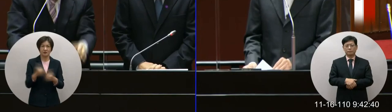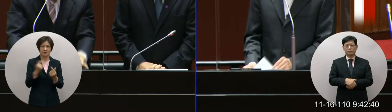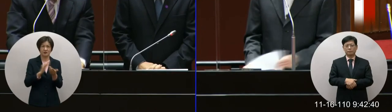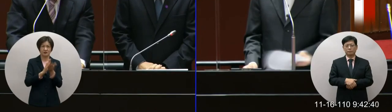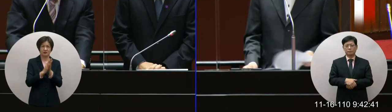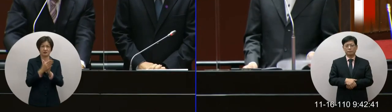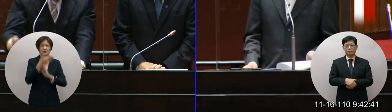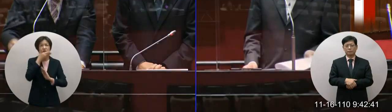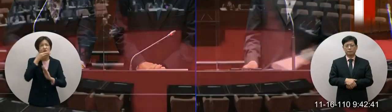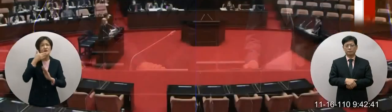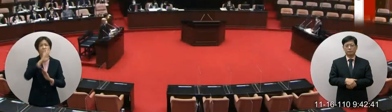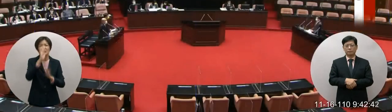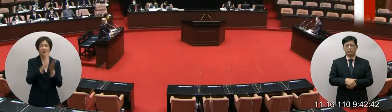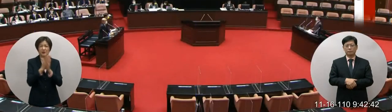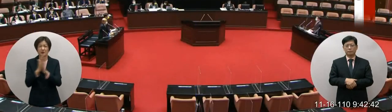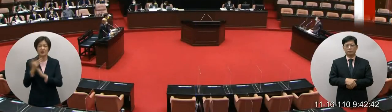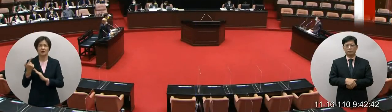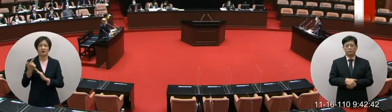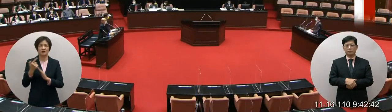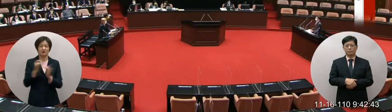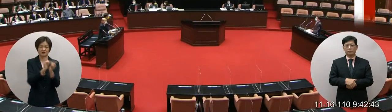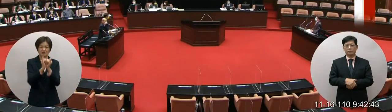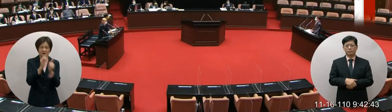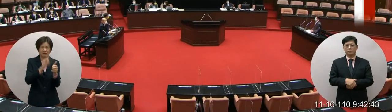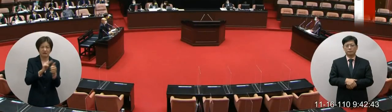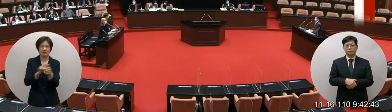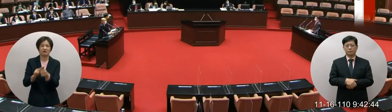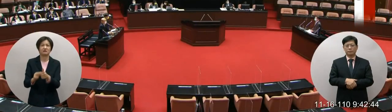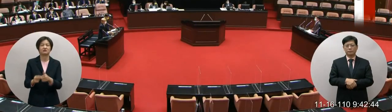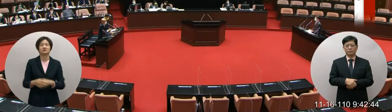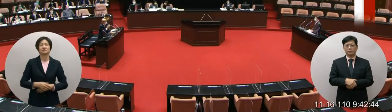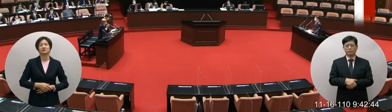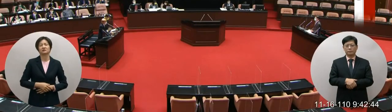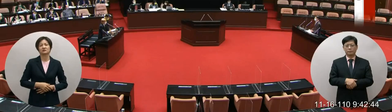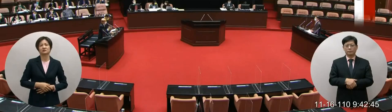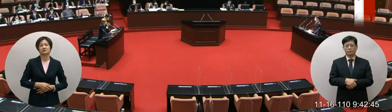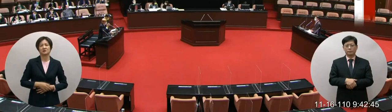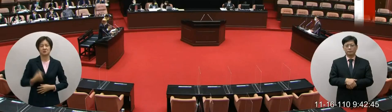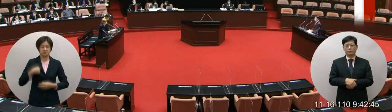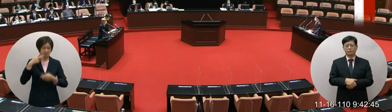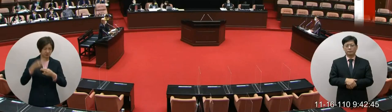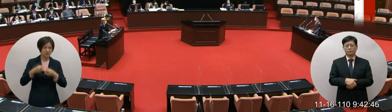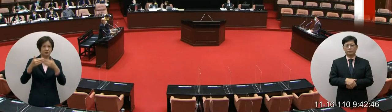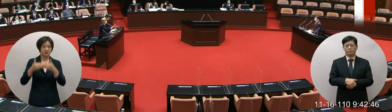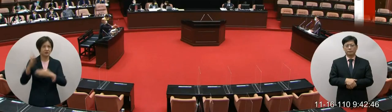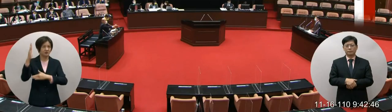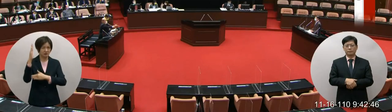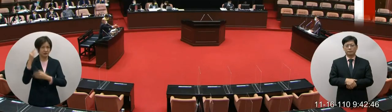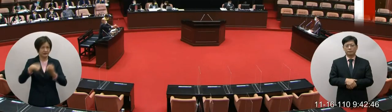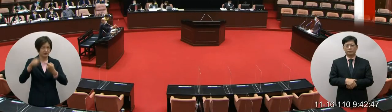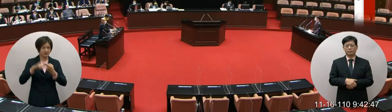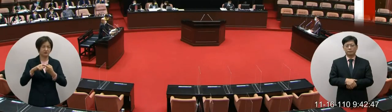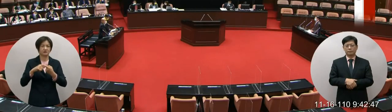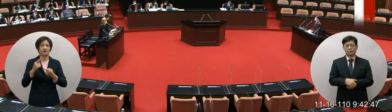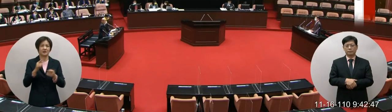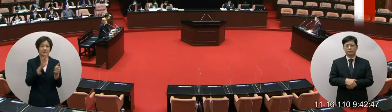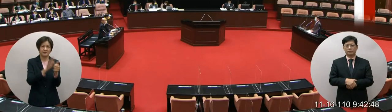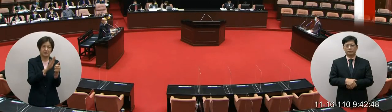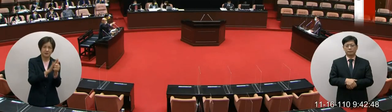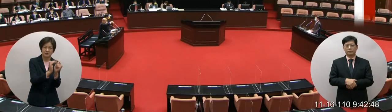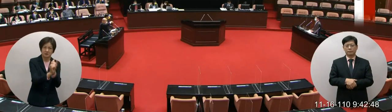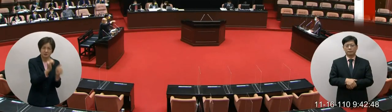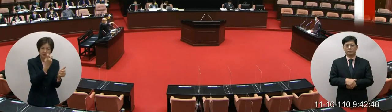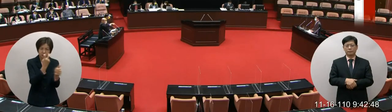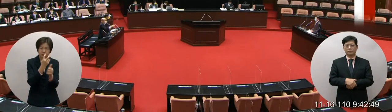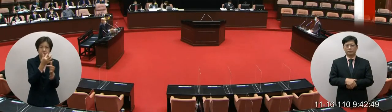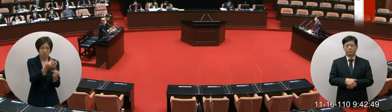端性气候冲击，人民也受灾受难。我相信中国政府现在应该很有能力，可以大大照顾人